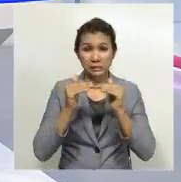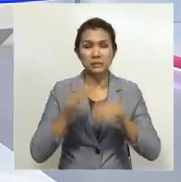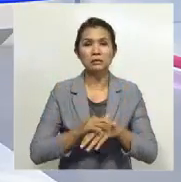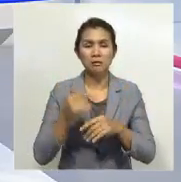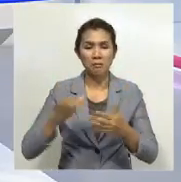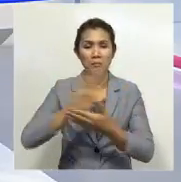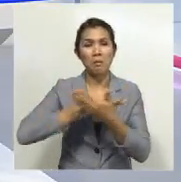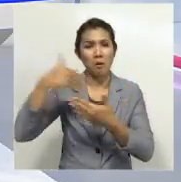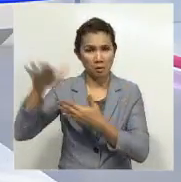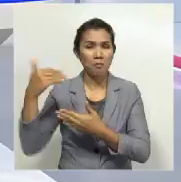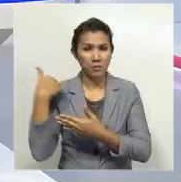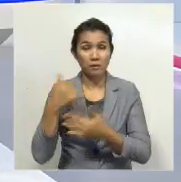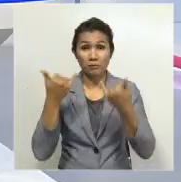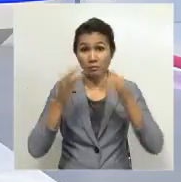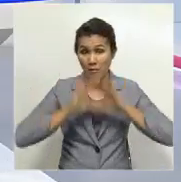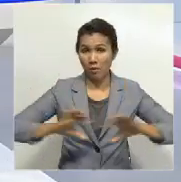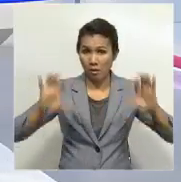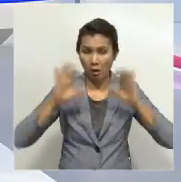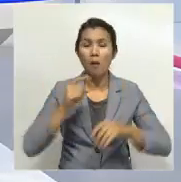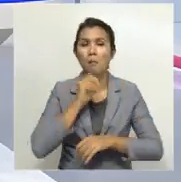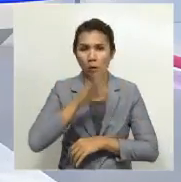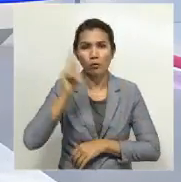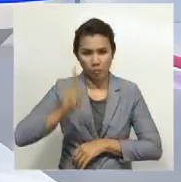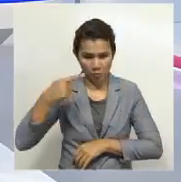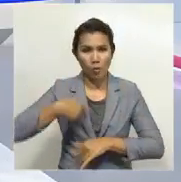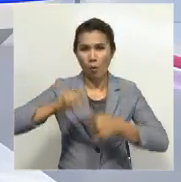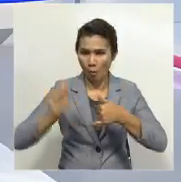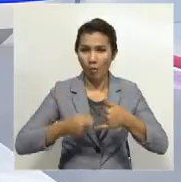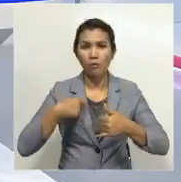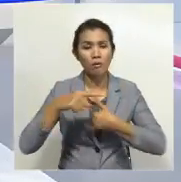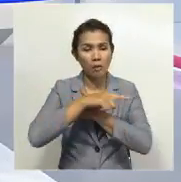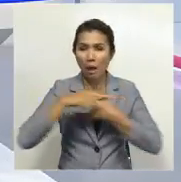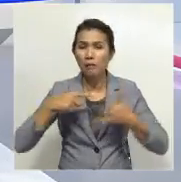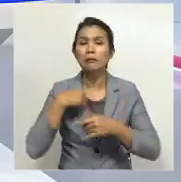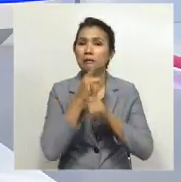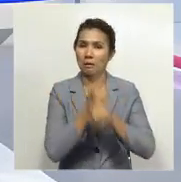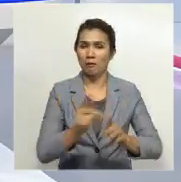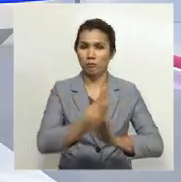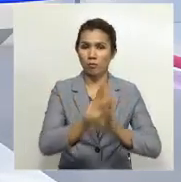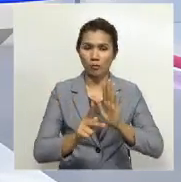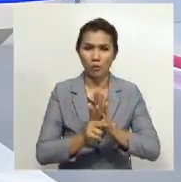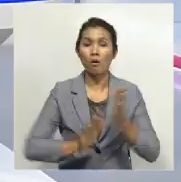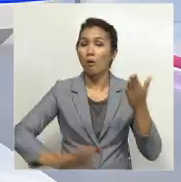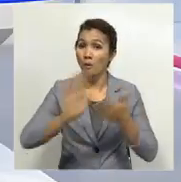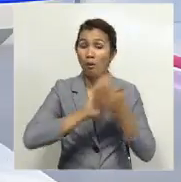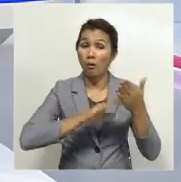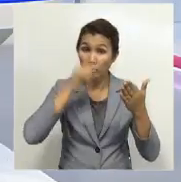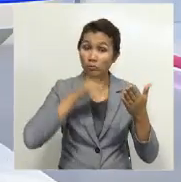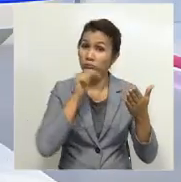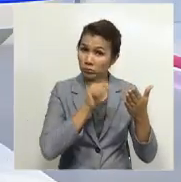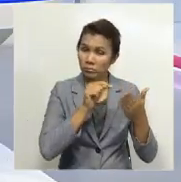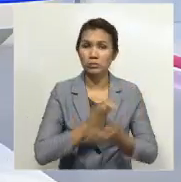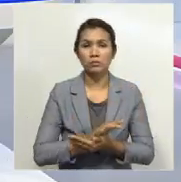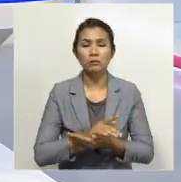แล้วก็บางประเทศนั้นนะครับรัฐบาลยืนยันความจำเป็นที่จะต้องลงโทษด้วยการประหารชีวิตก็เป็นไปตามกฎหมายของประเทศไทยในคดี